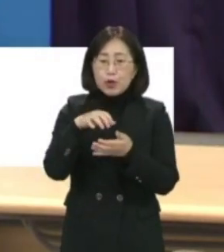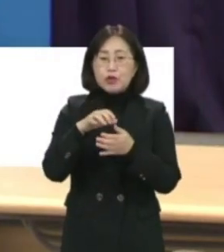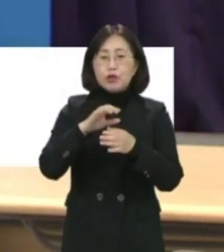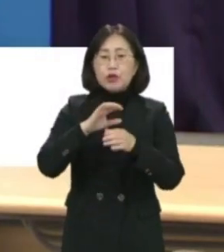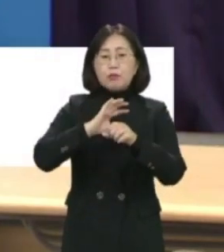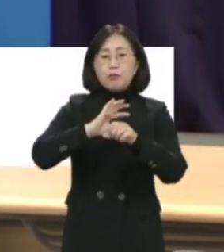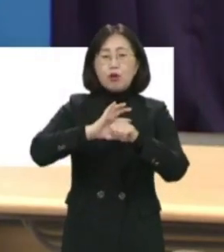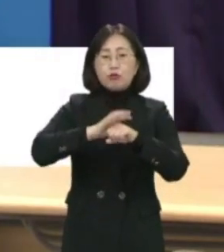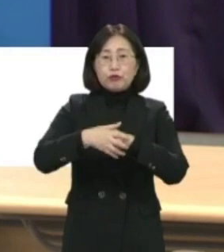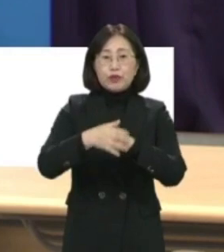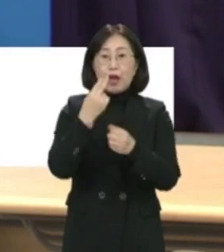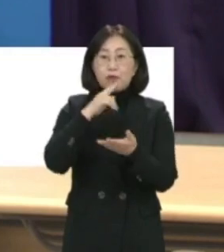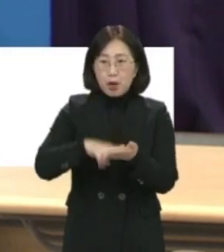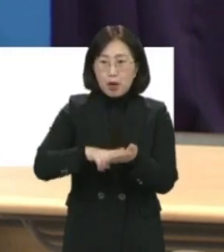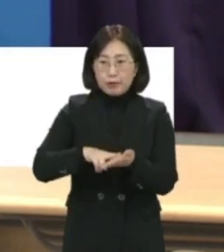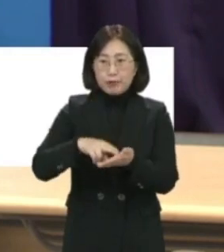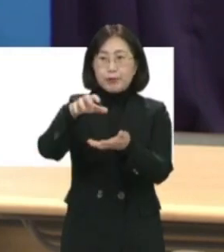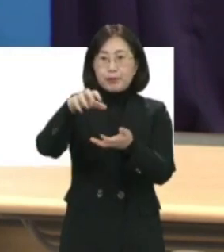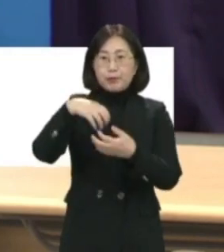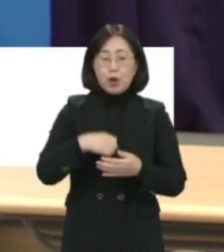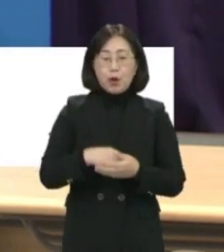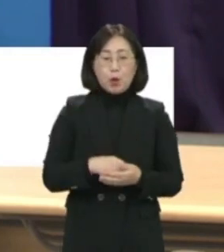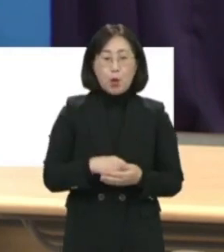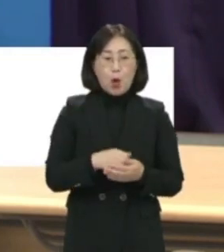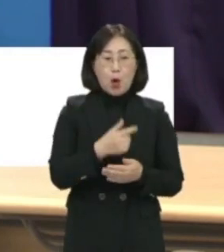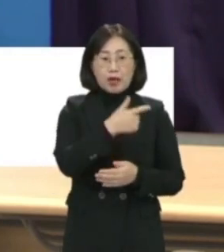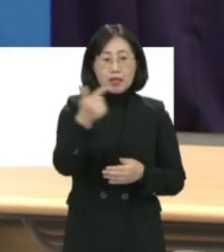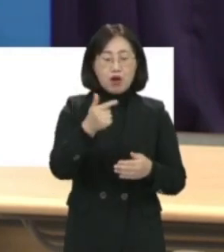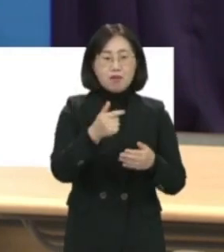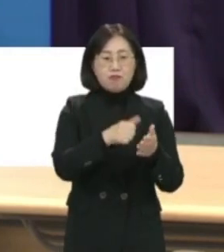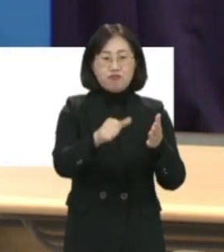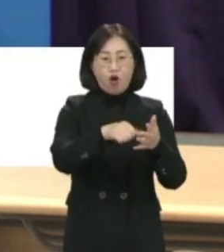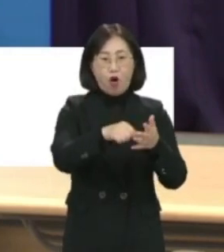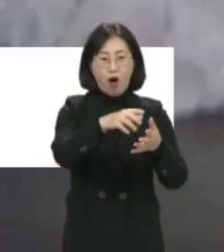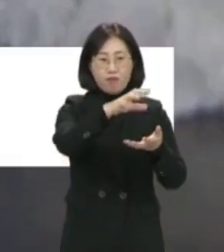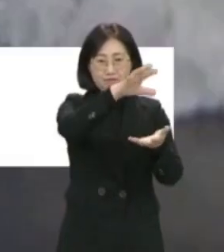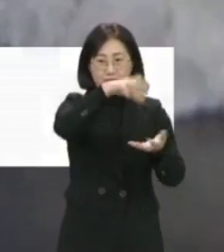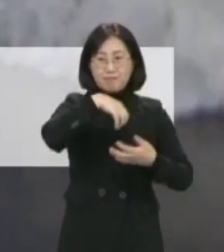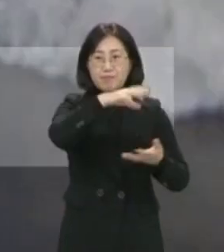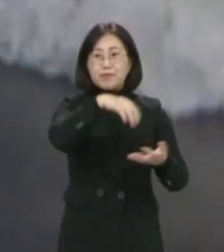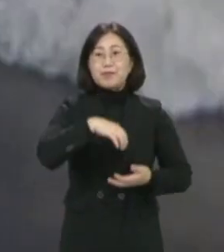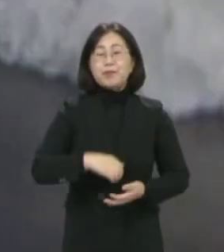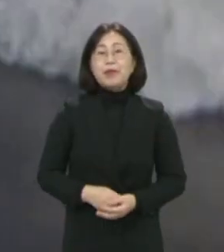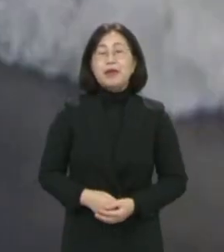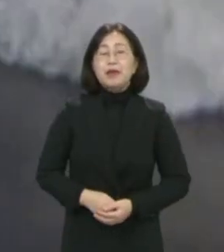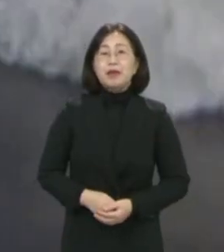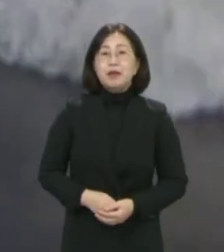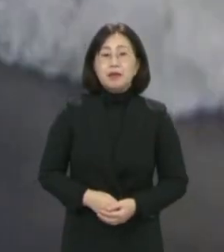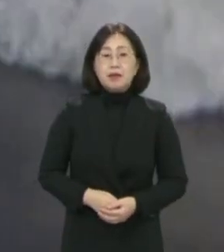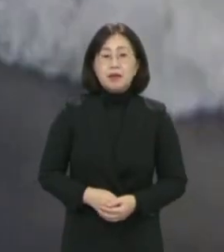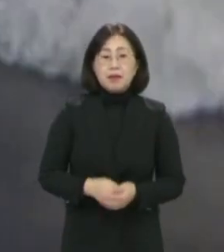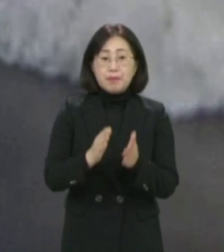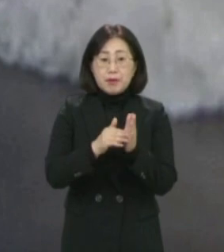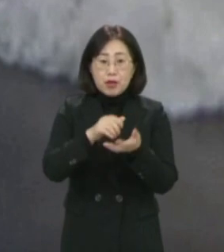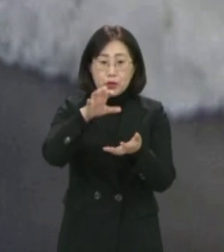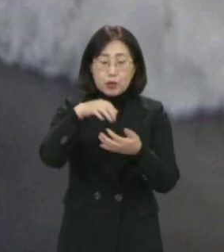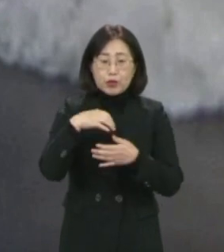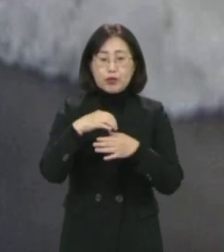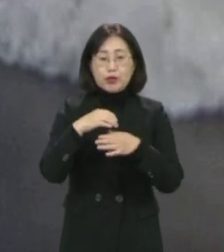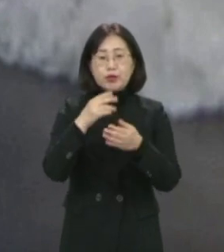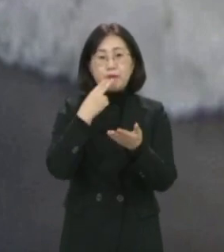통해서 건수가 증가했고 중량으로는 특송화물을 통해서 중량이 증가한 추세입니다. 밀수는 대부분 국제